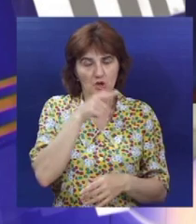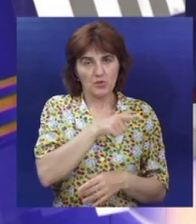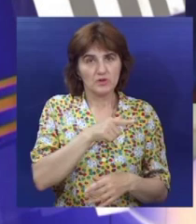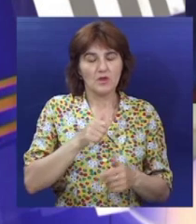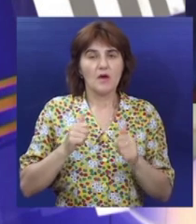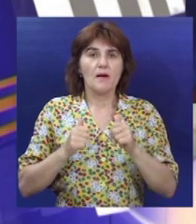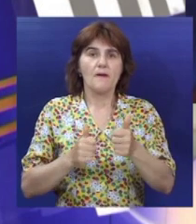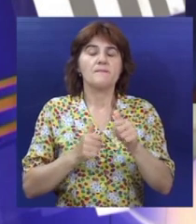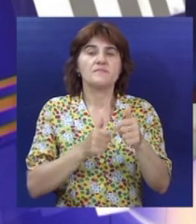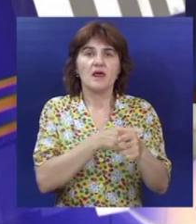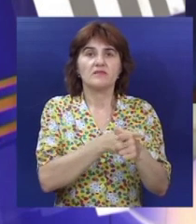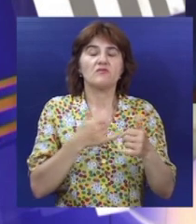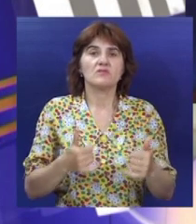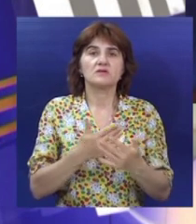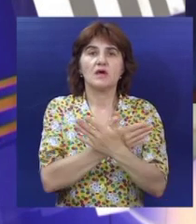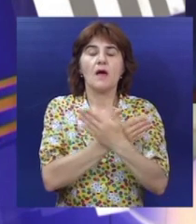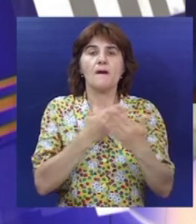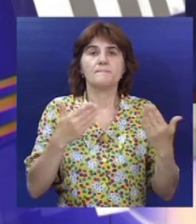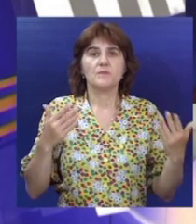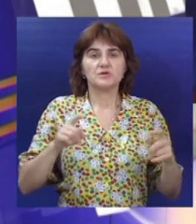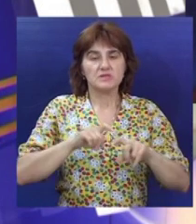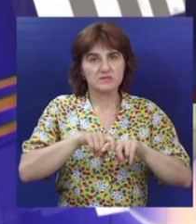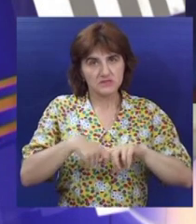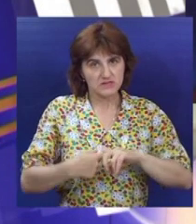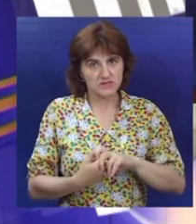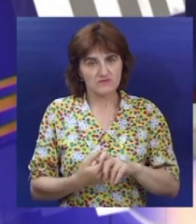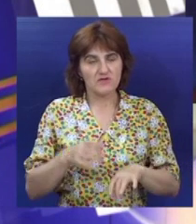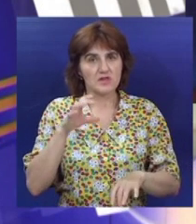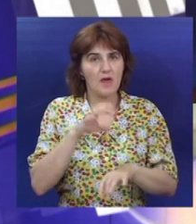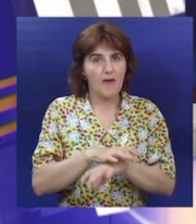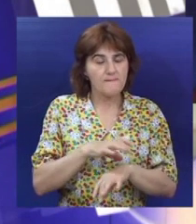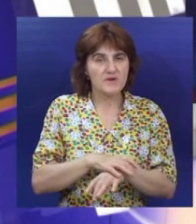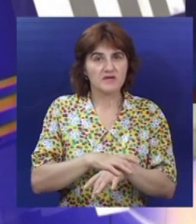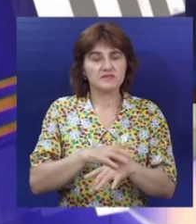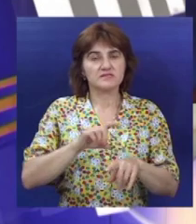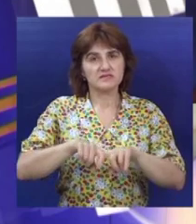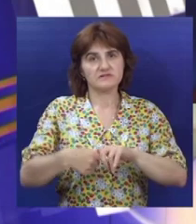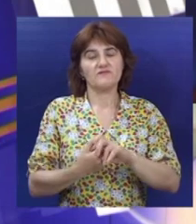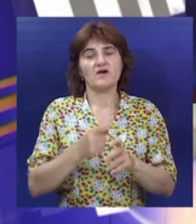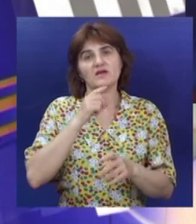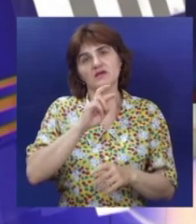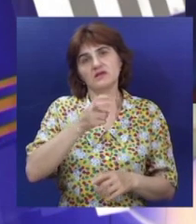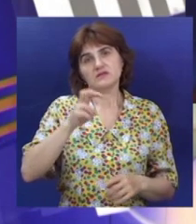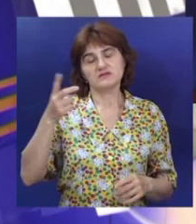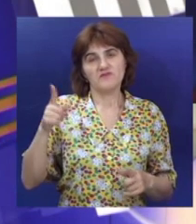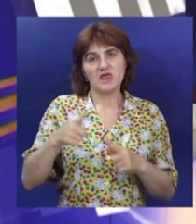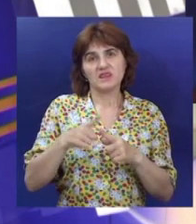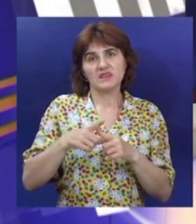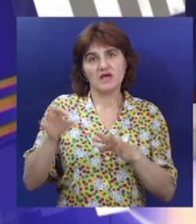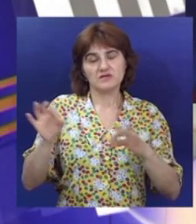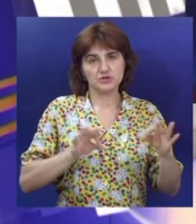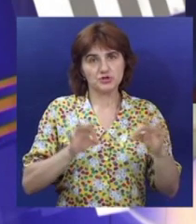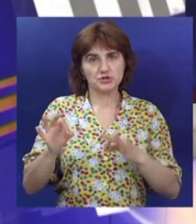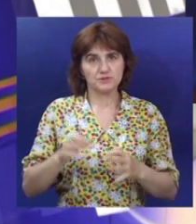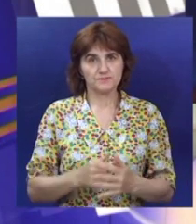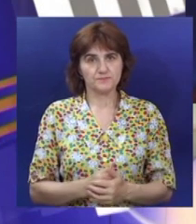koji su bili preteča današnjih savremenih saobraćajnih sredstava, medicinske dijagnostičke opreme i